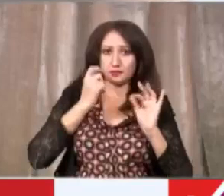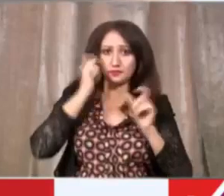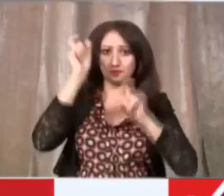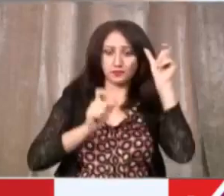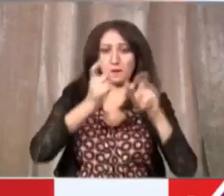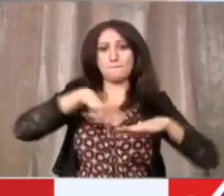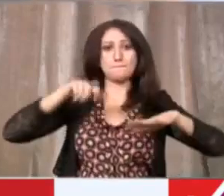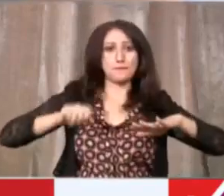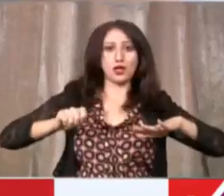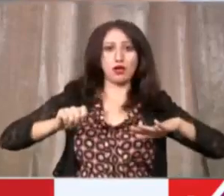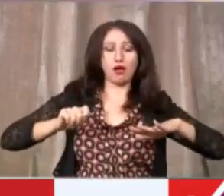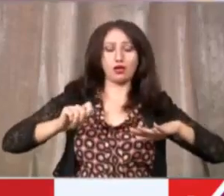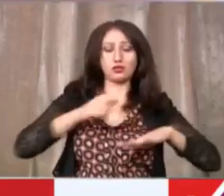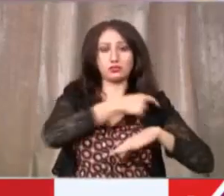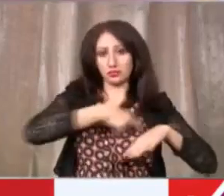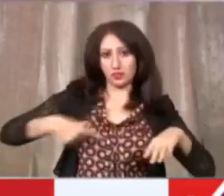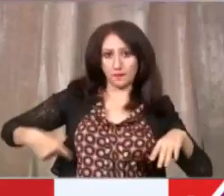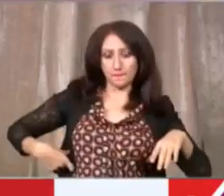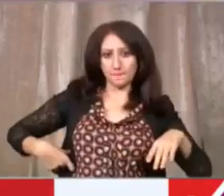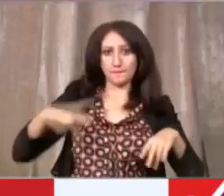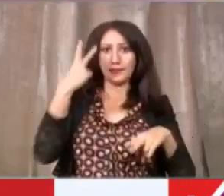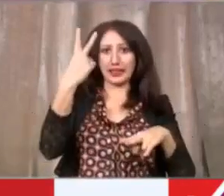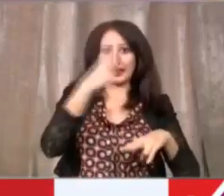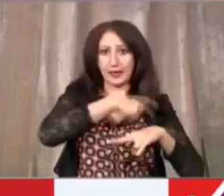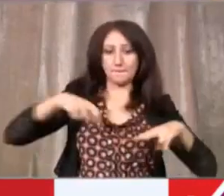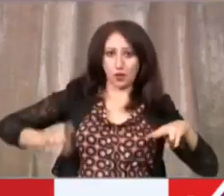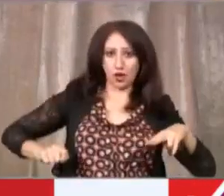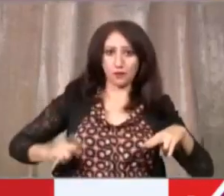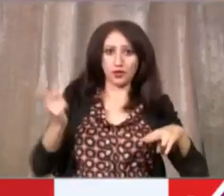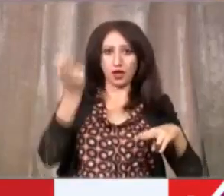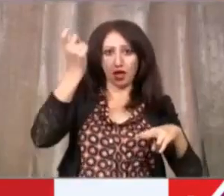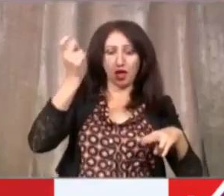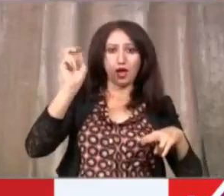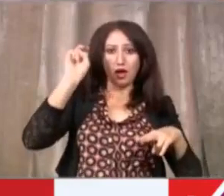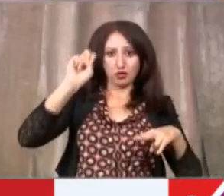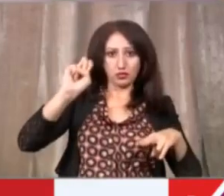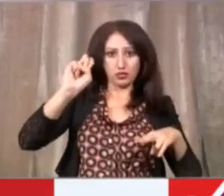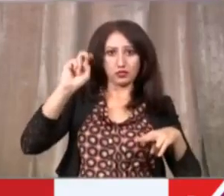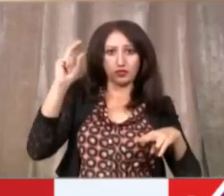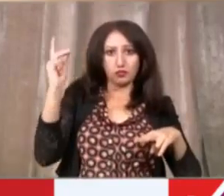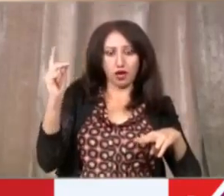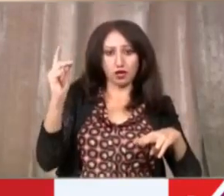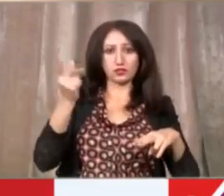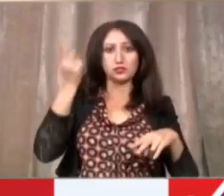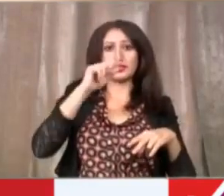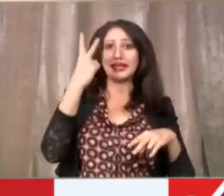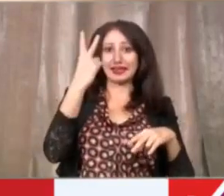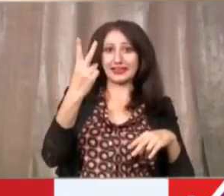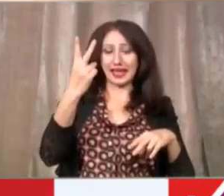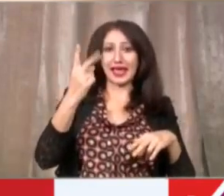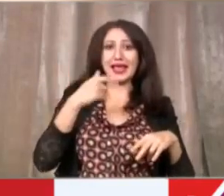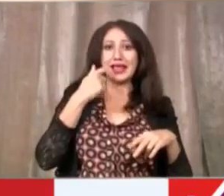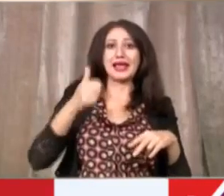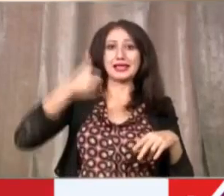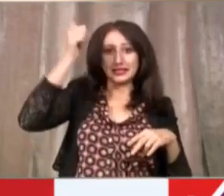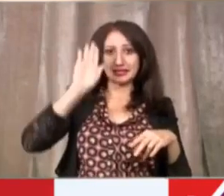قضائي اتنين من قضاه محكمه النقض اتنين من قضاه الاستئناف اتنين من قضات